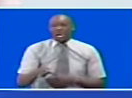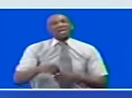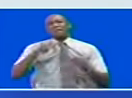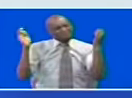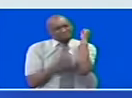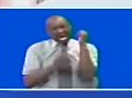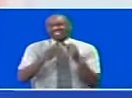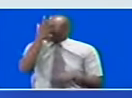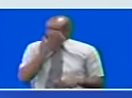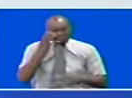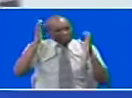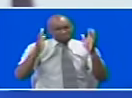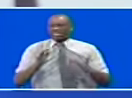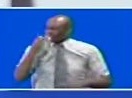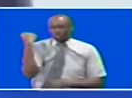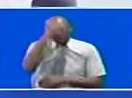na ya ushozi na